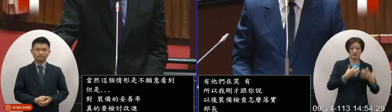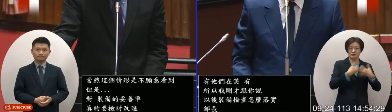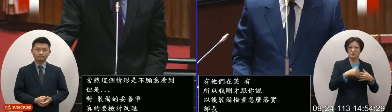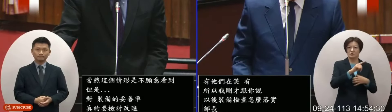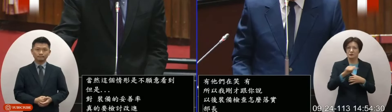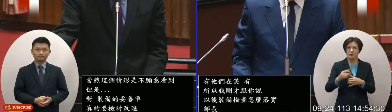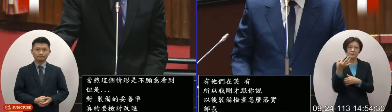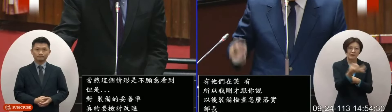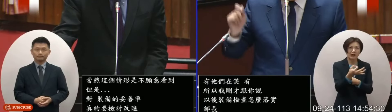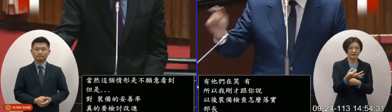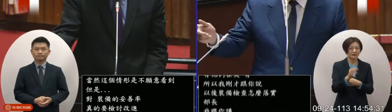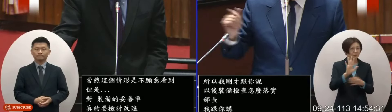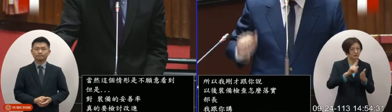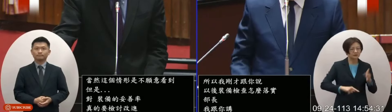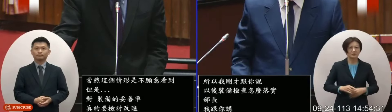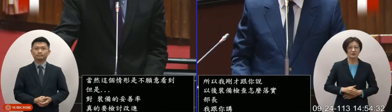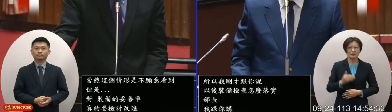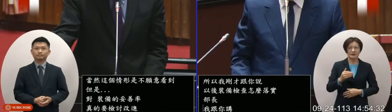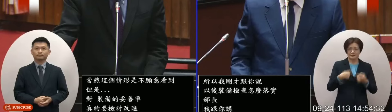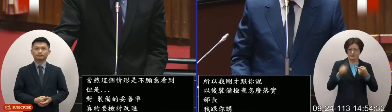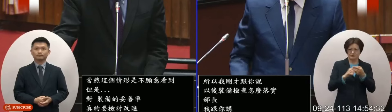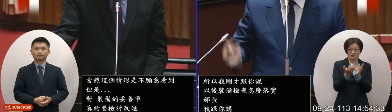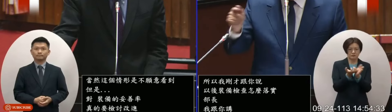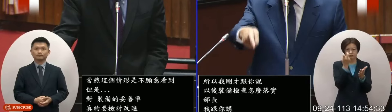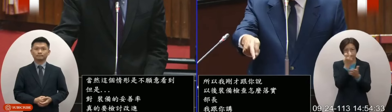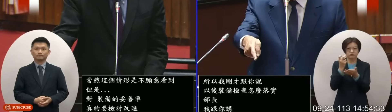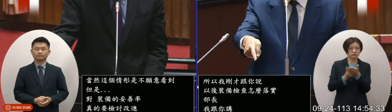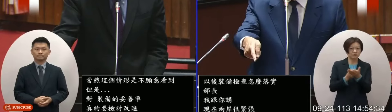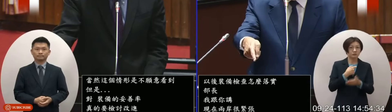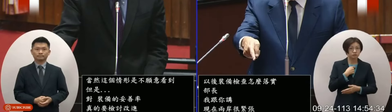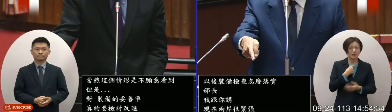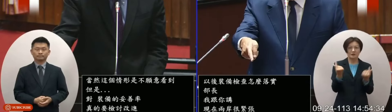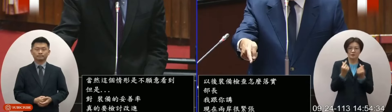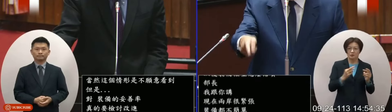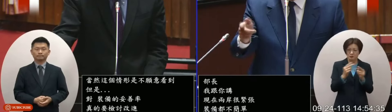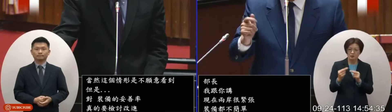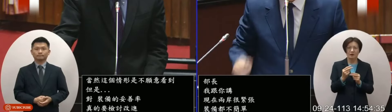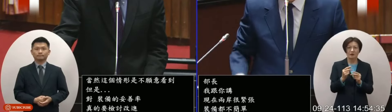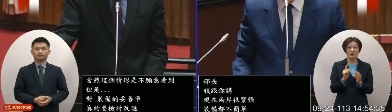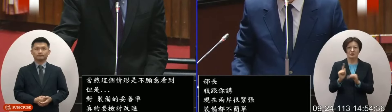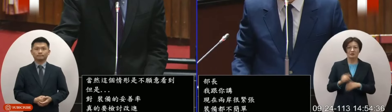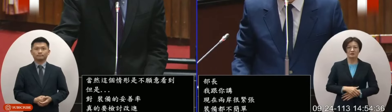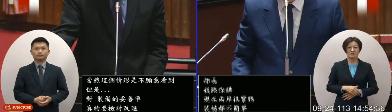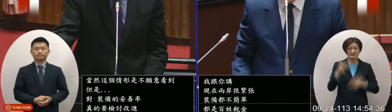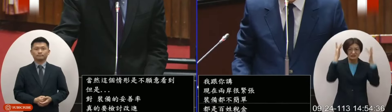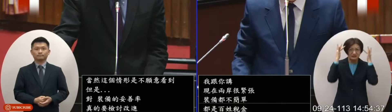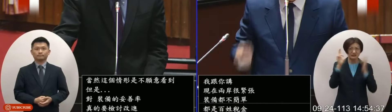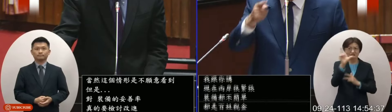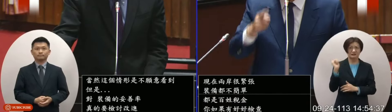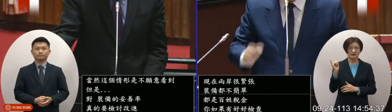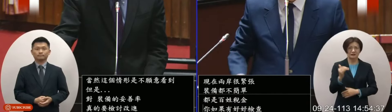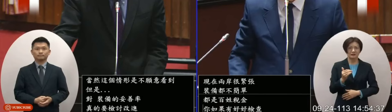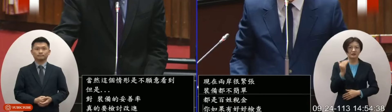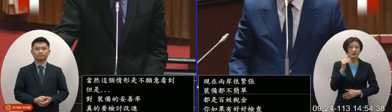嘛。你老好好检查，维修你看卖啊，还是带偌人呢？